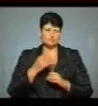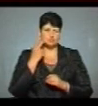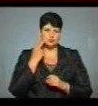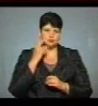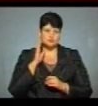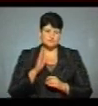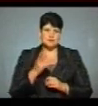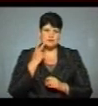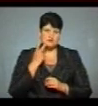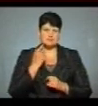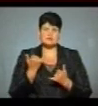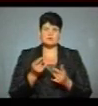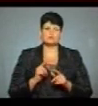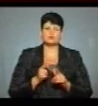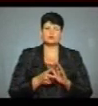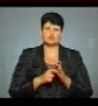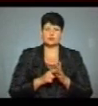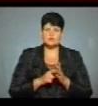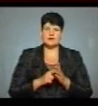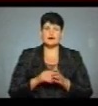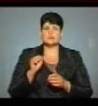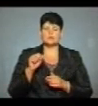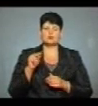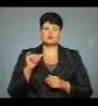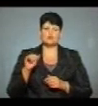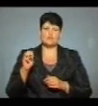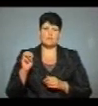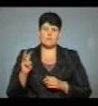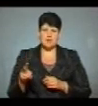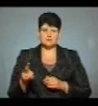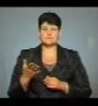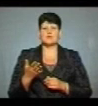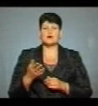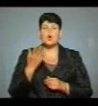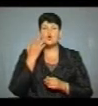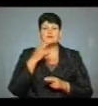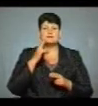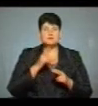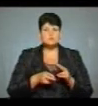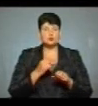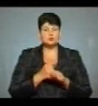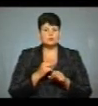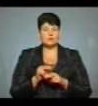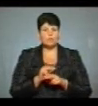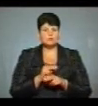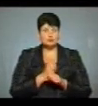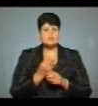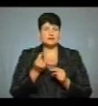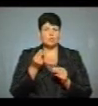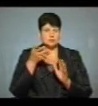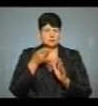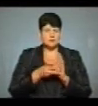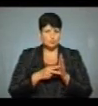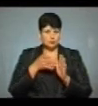комунального підприємства «Тернопільміськтеплокомуненерго» Андрій Чумак. Отож, запитаємо, власне, коли завершать ремонтні роботи, скільки грошей планують потратити